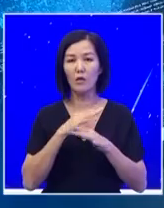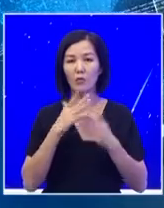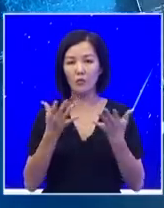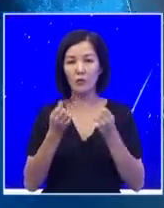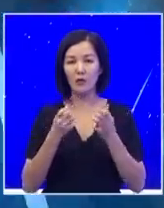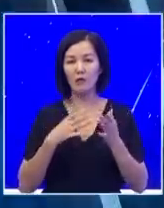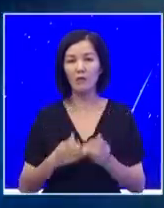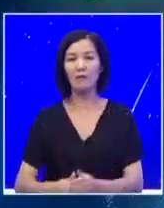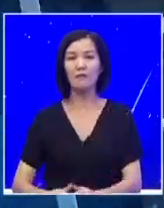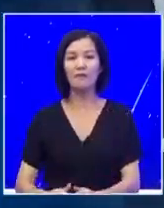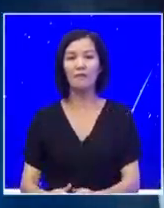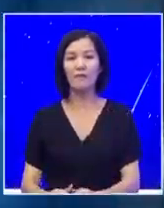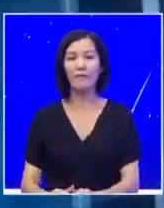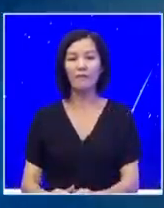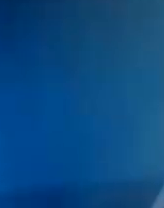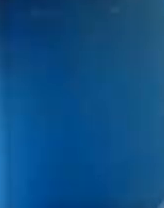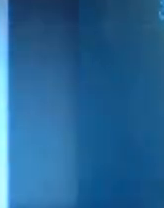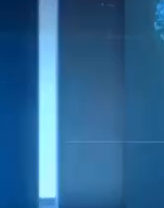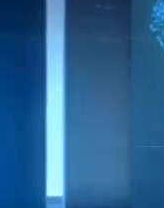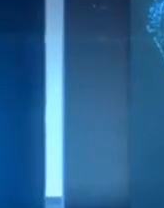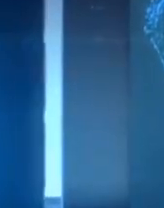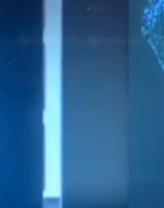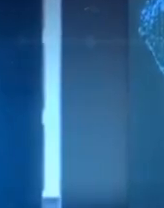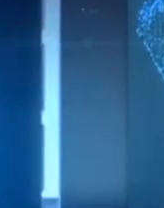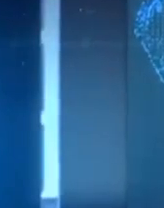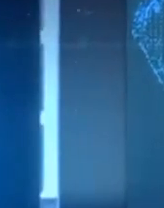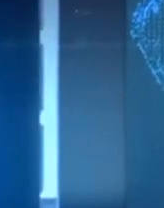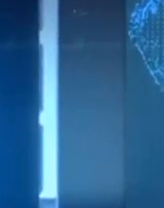пайдаланған. Мирет Қыдырбайқызы, Әсет Бекбатыр, Жетісу телеарнасы.